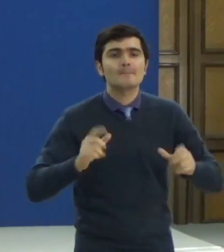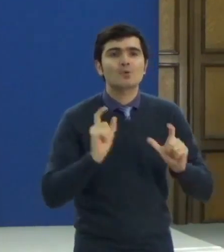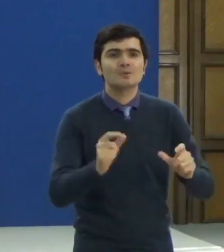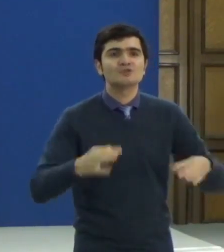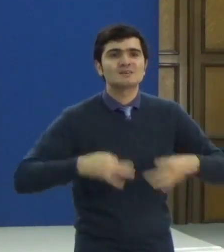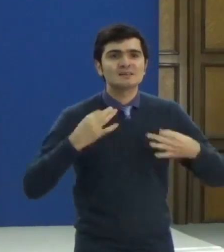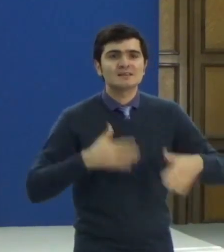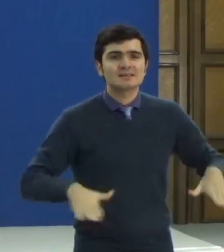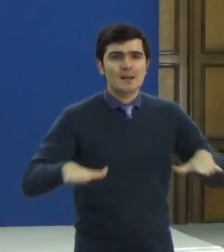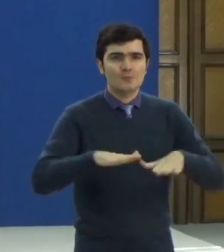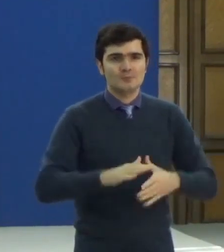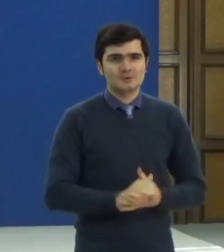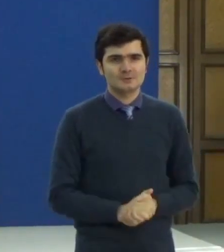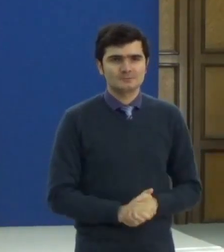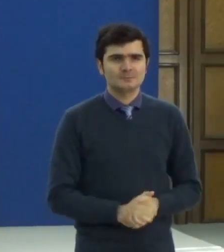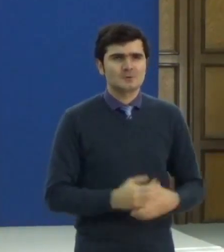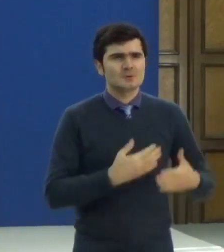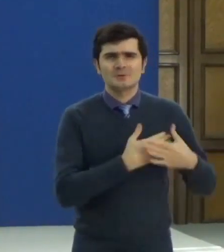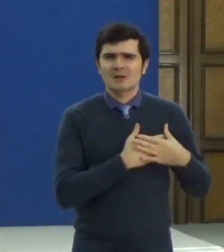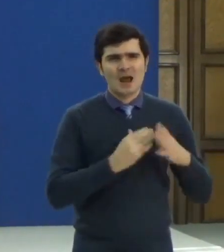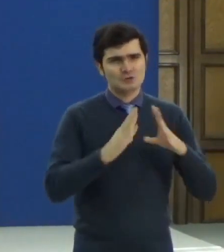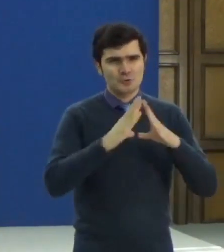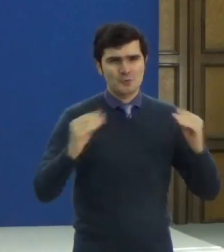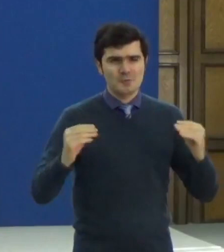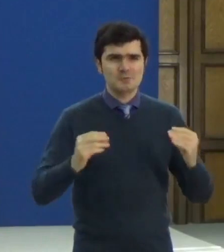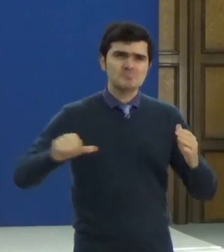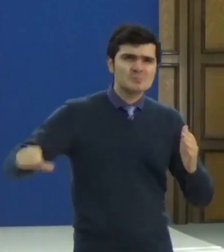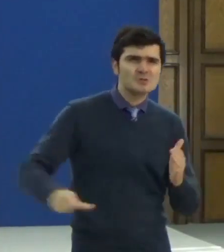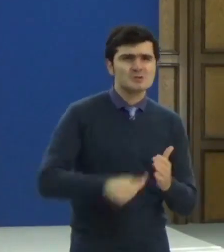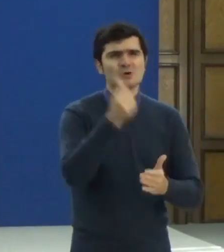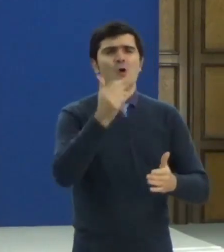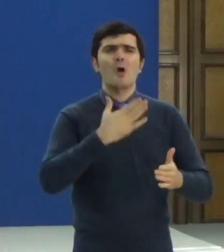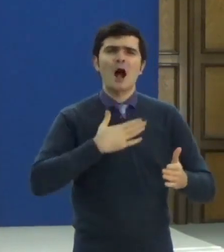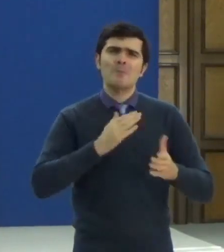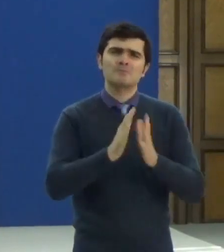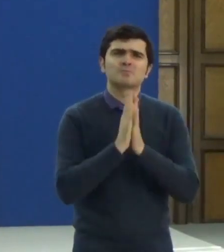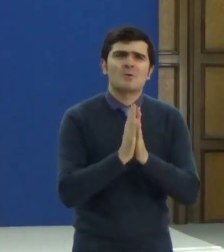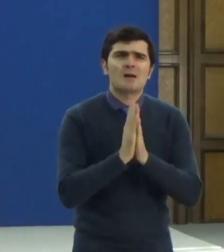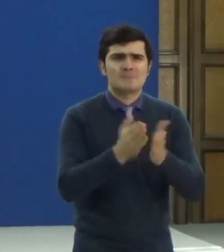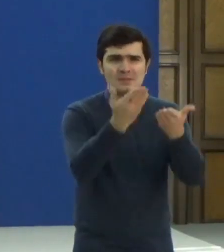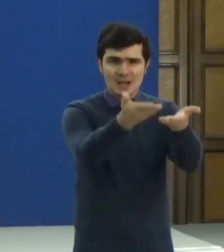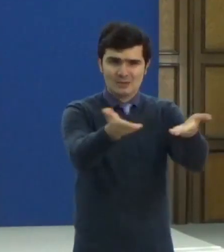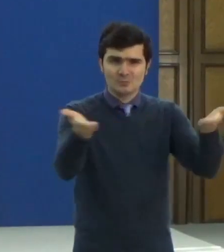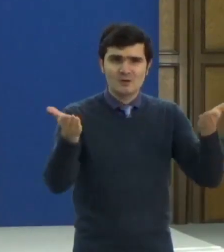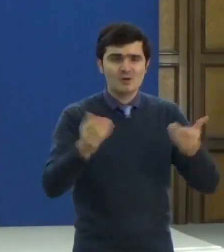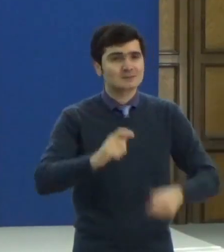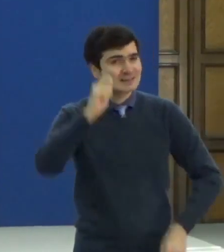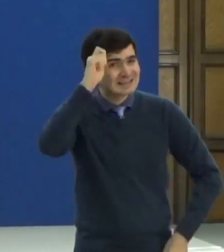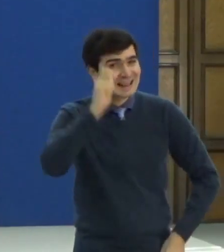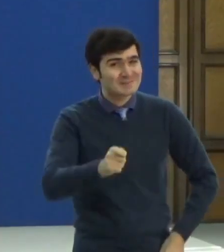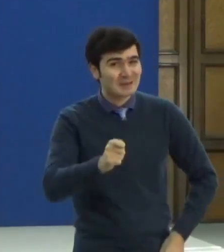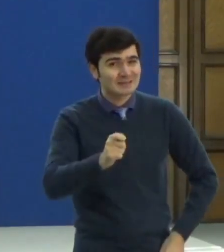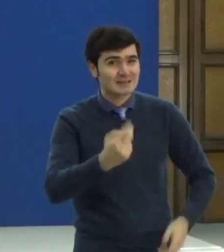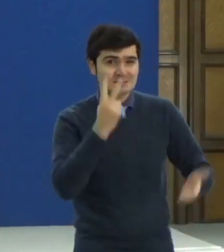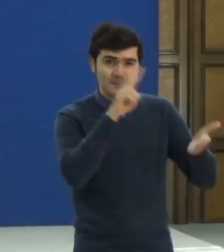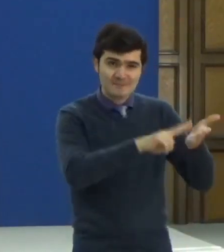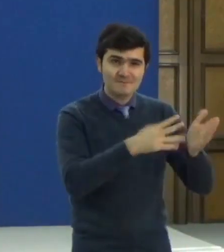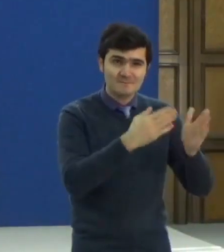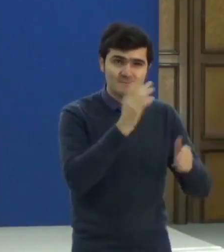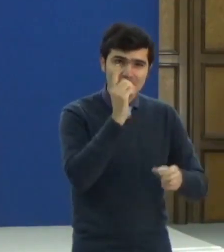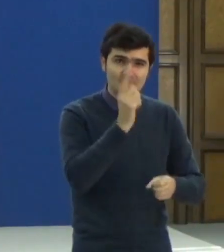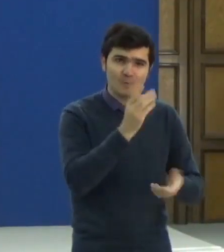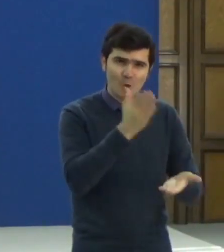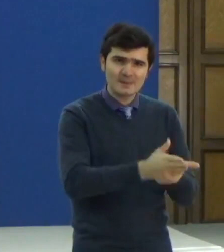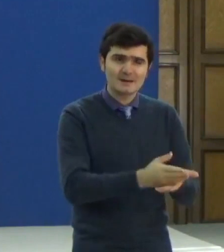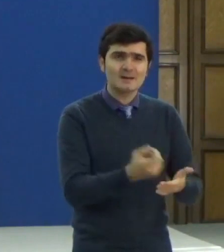români, fac din nou apel la dumneavoastră să respectați prevederile ordonanțelor militare date până în